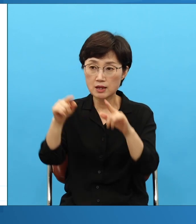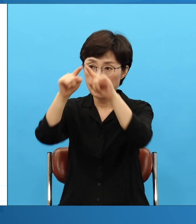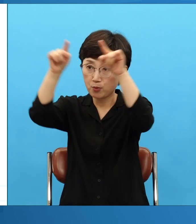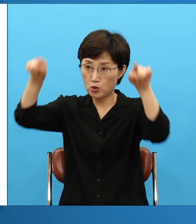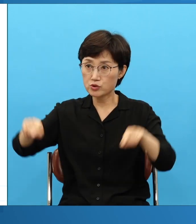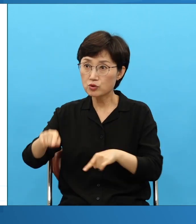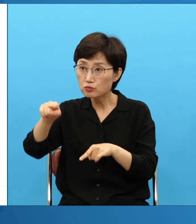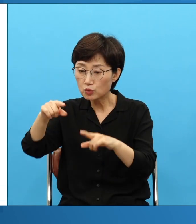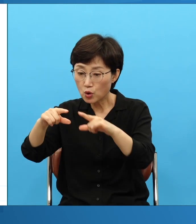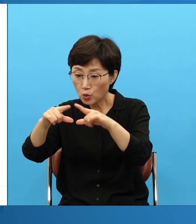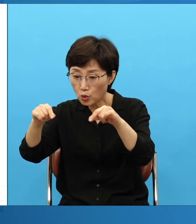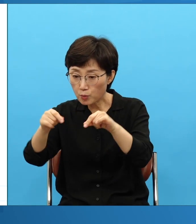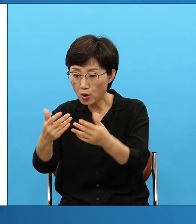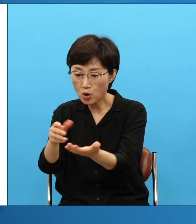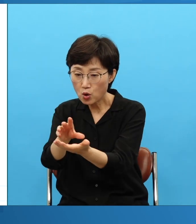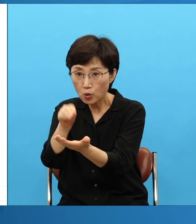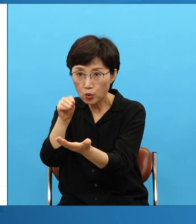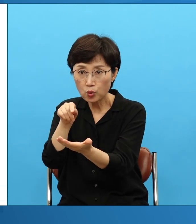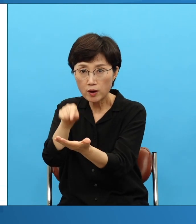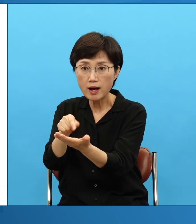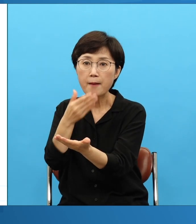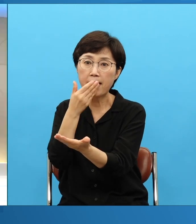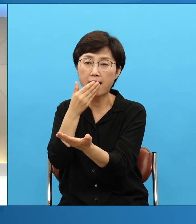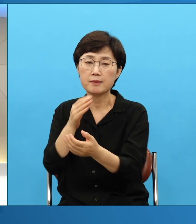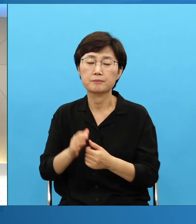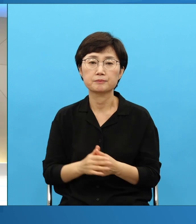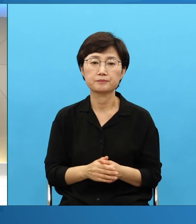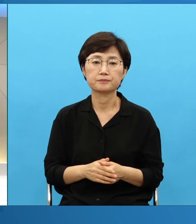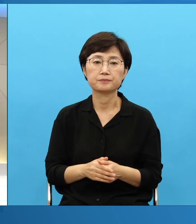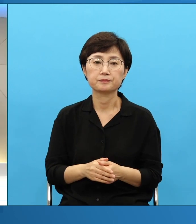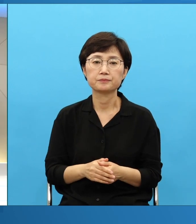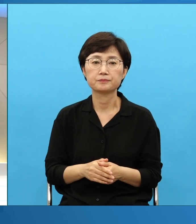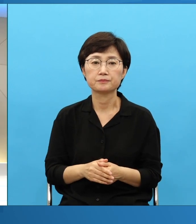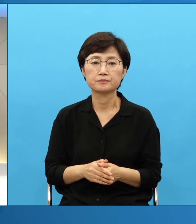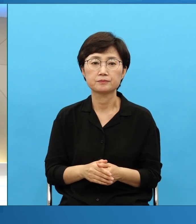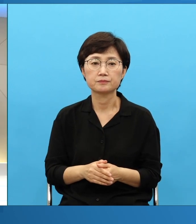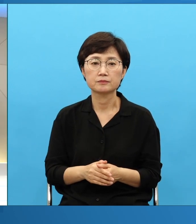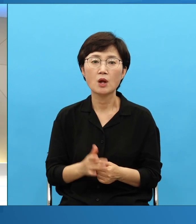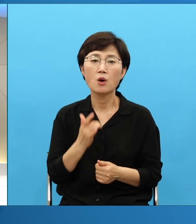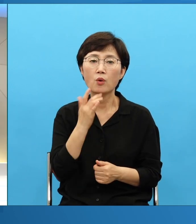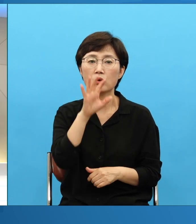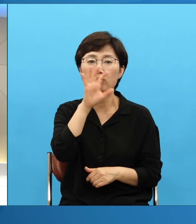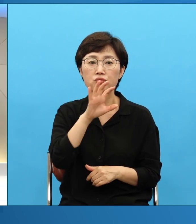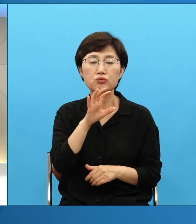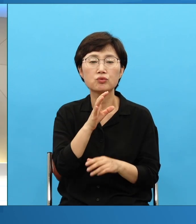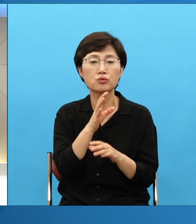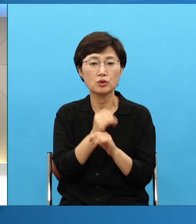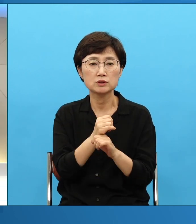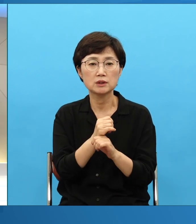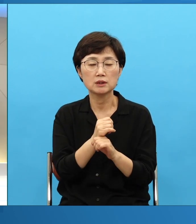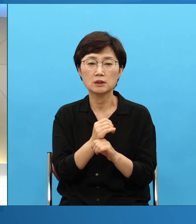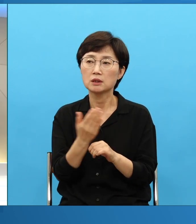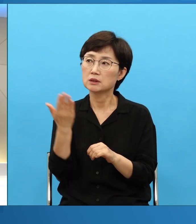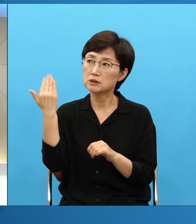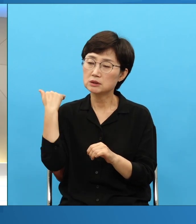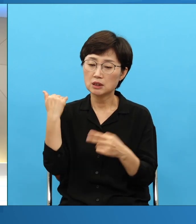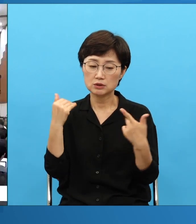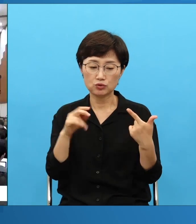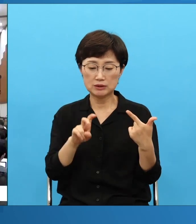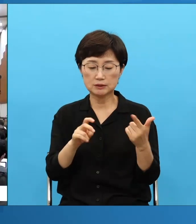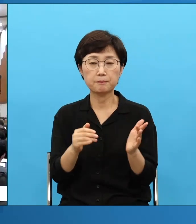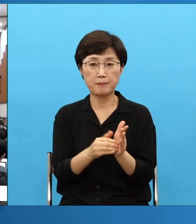또는 대회 포스터 QR코드를 통해 참여할 수 있습니다. 6월 237 화요제자 훈련이 지난 20일